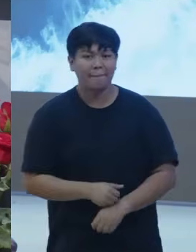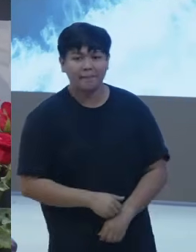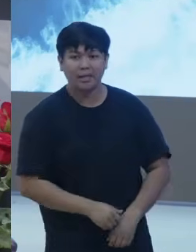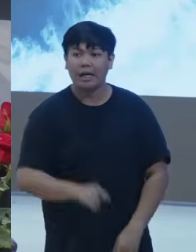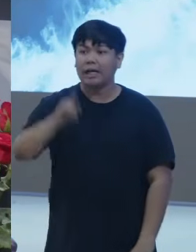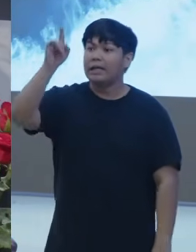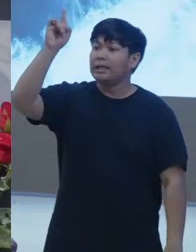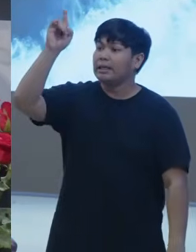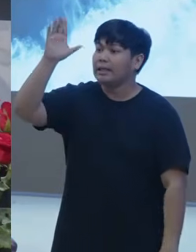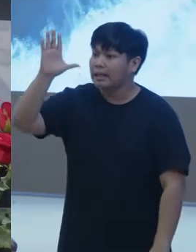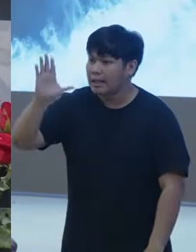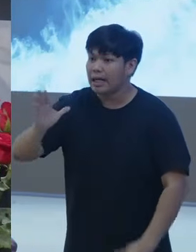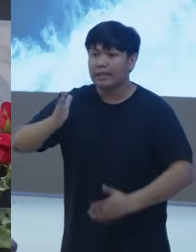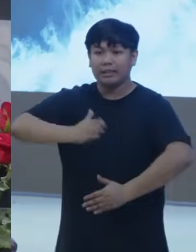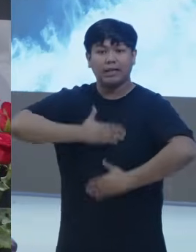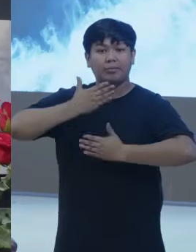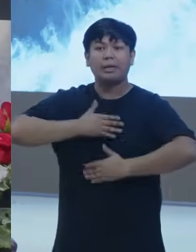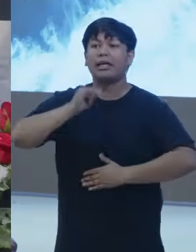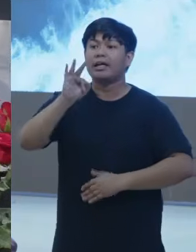who repents.